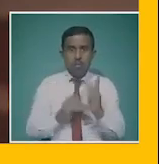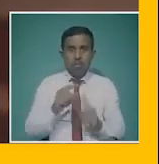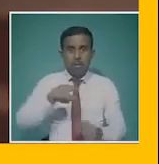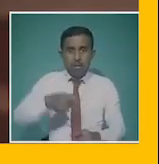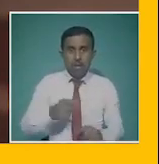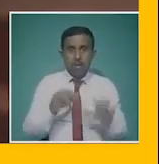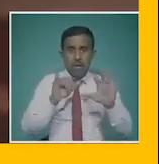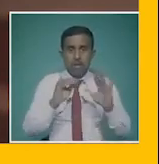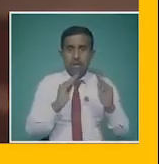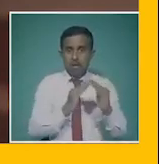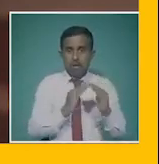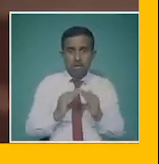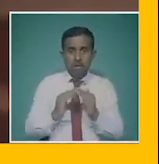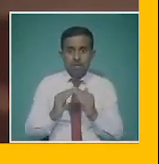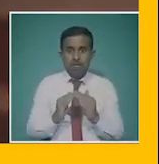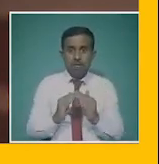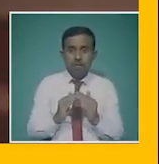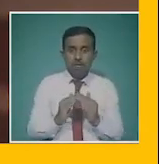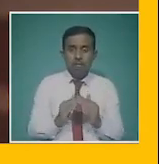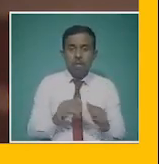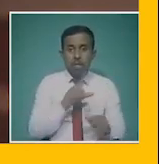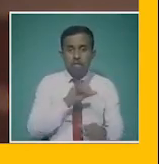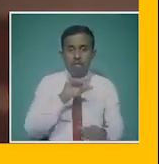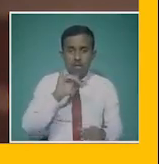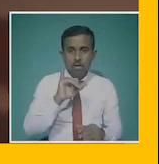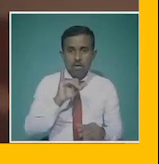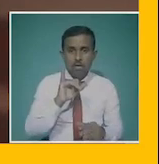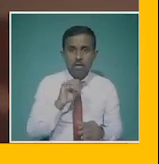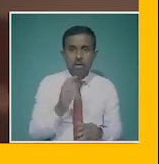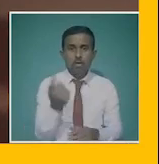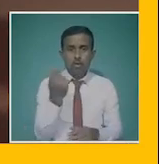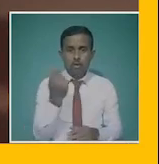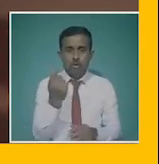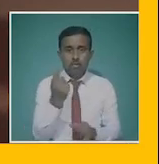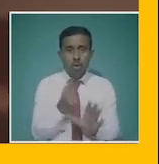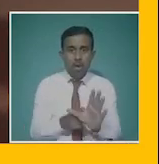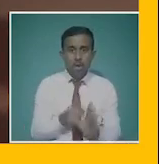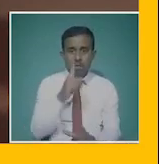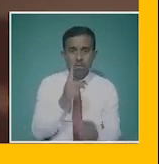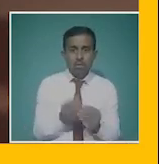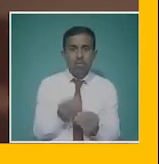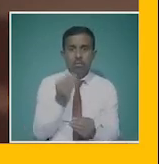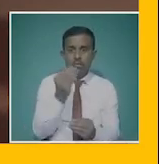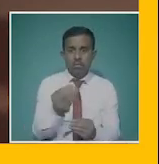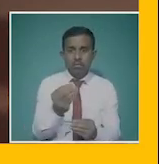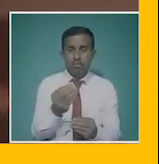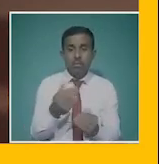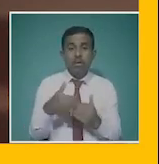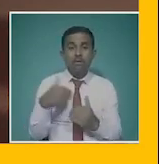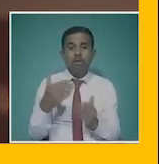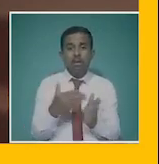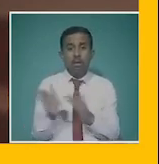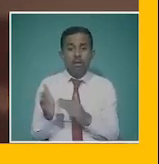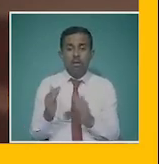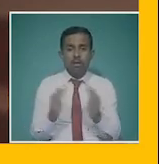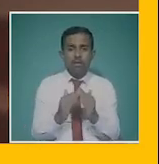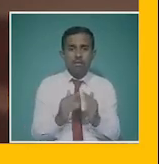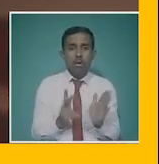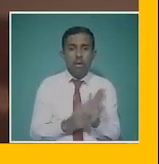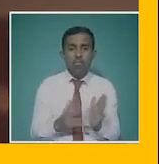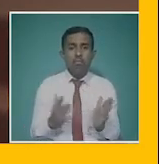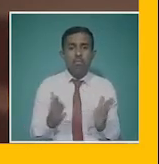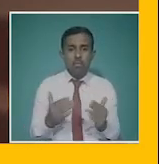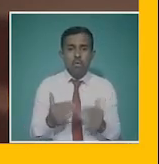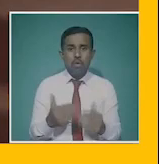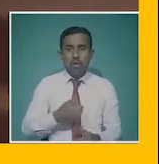ඇවිල්ලා මෙතන මේ විදිහට කතා කරන්නේ. කොහොම වුණත් මේ වගේ වැඩ කාටත් පැහැදිලි විනිවිද පෙනෙන ගණතුන වලින් සිදුවෙනවා නම් තමයි